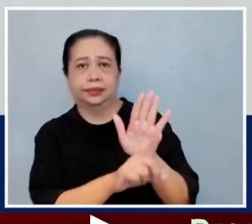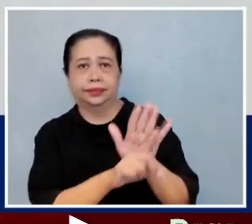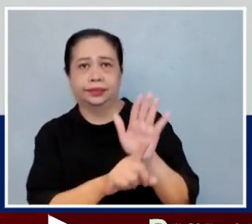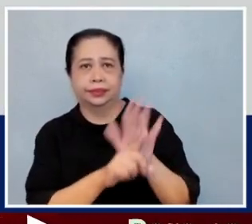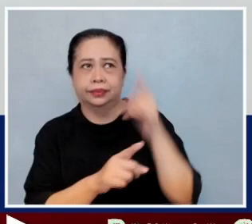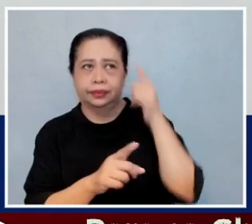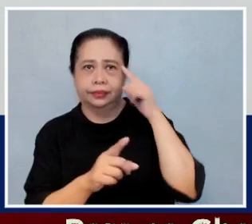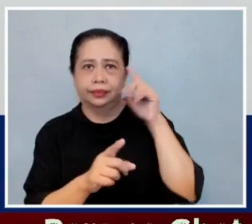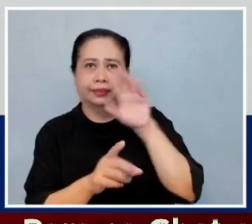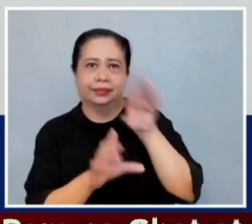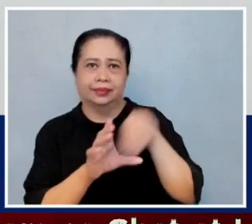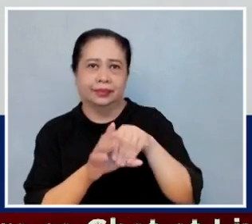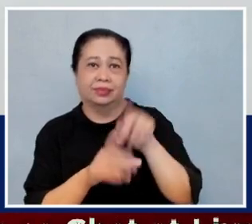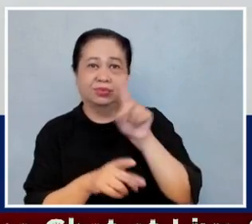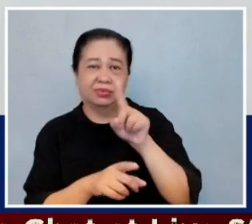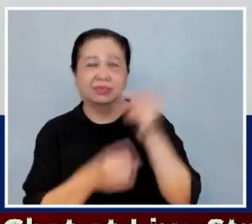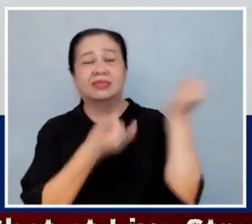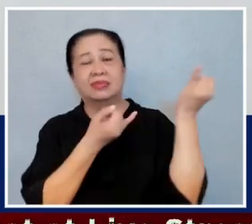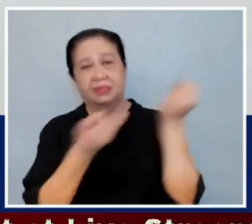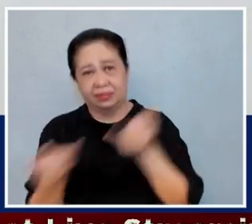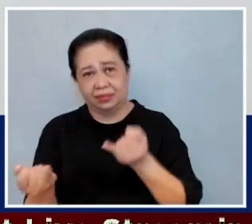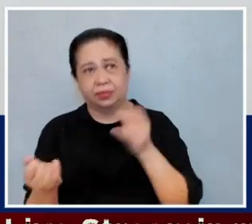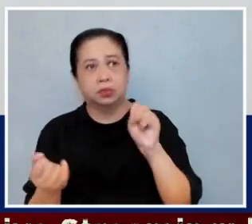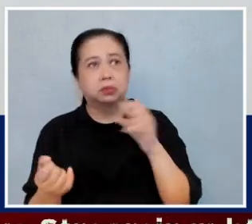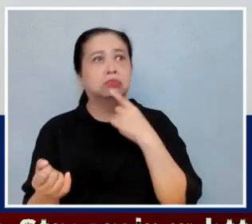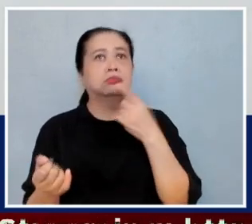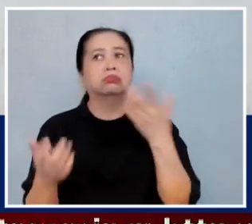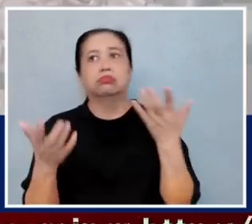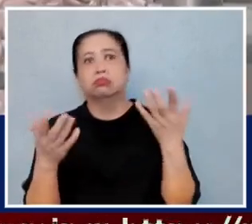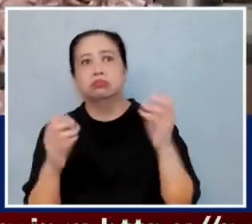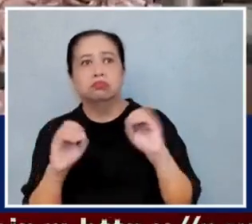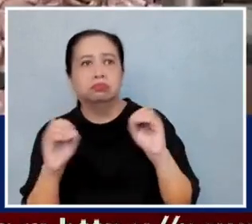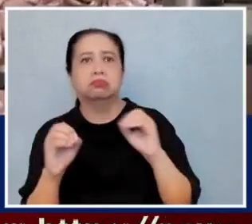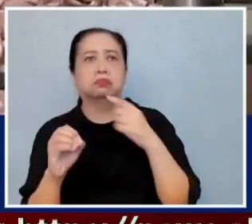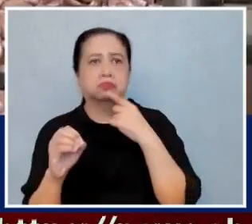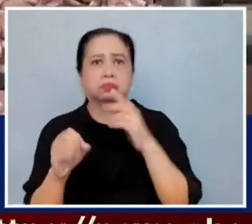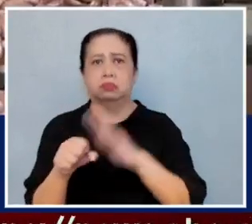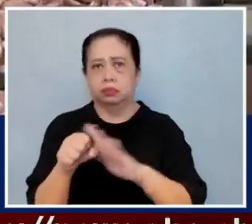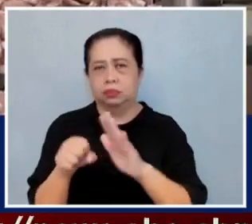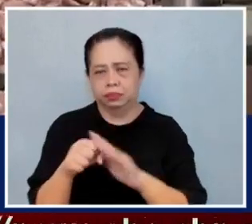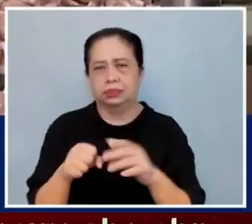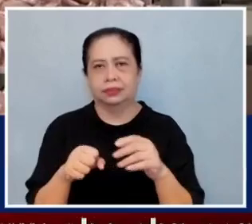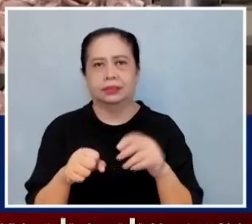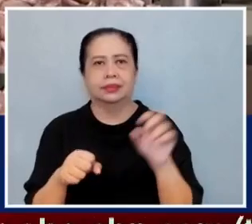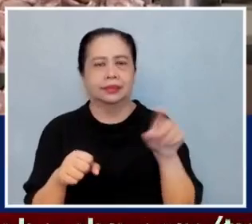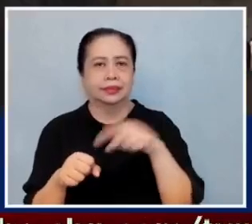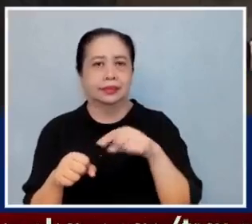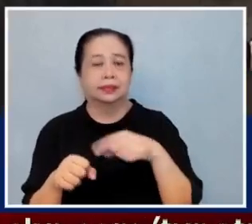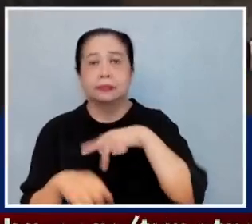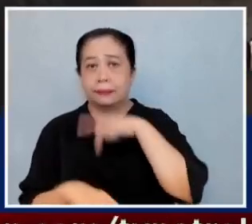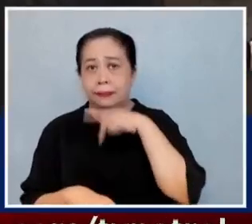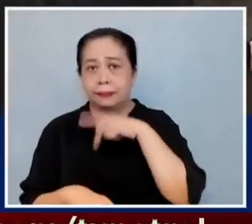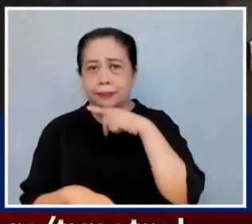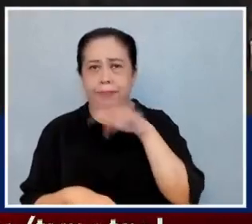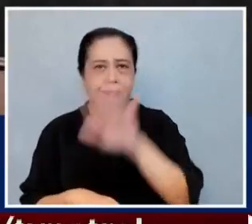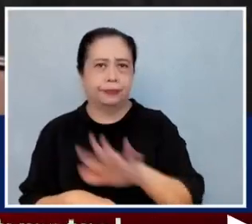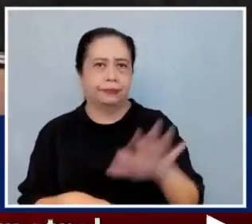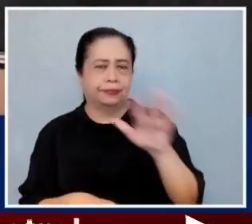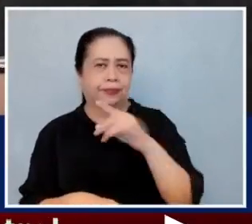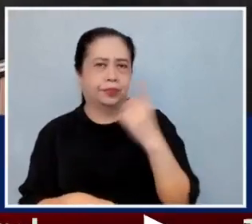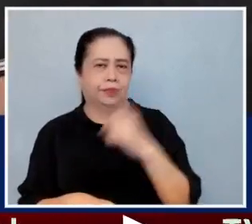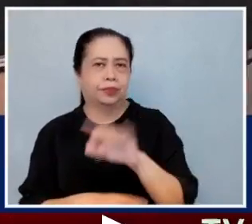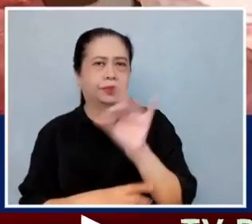they factored in, of course, importation. That's why they're saying that we have enough. Pagdating sa supply ng baboy, tinatayang aabot lang